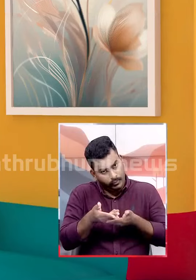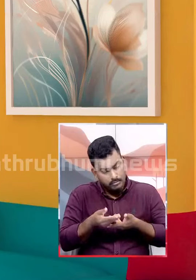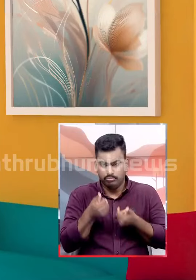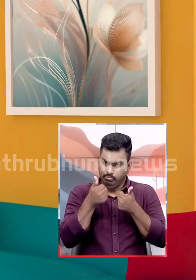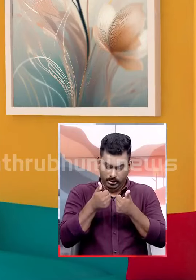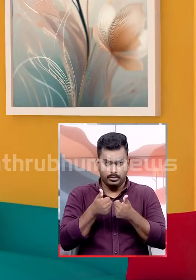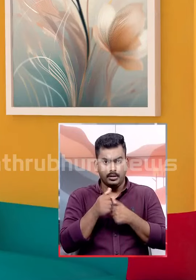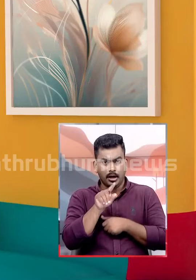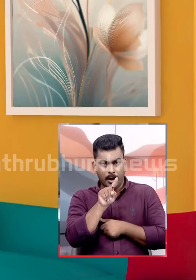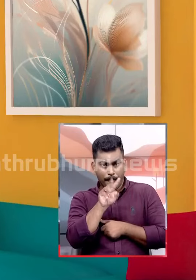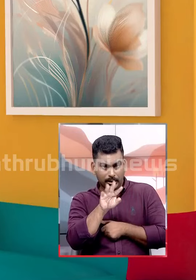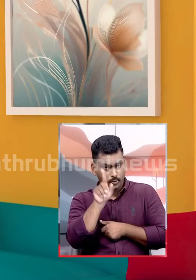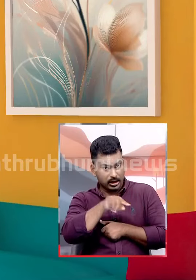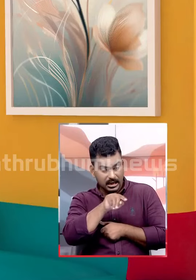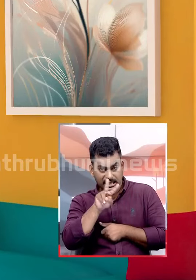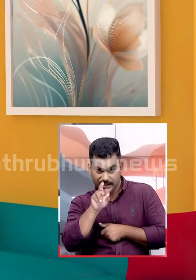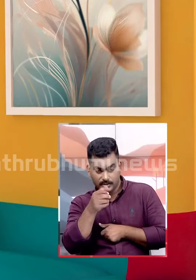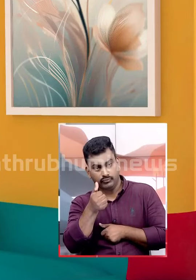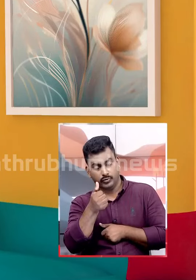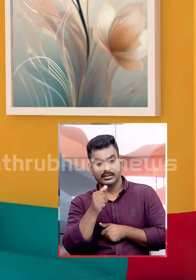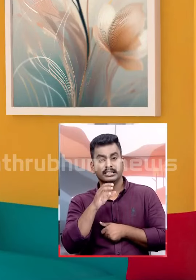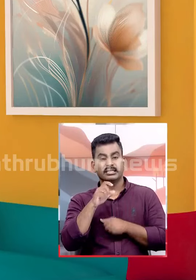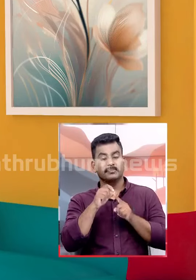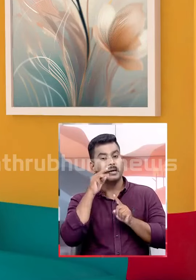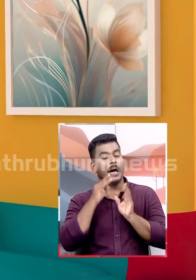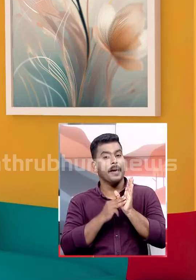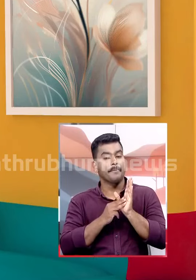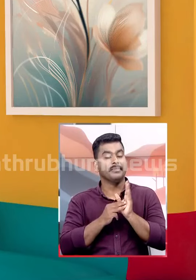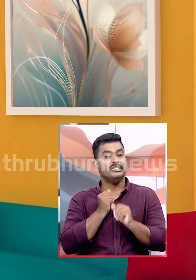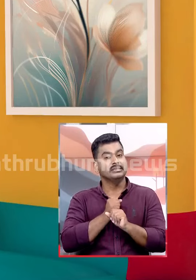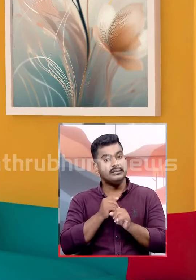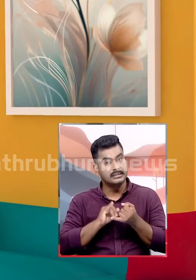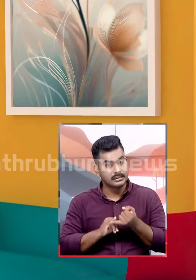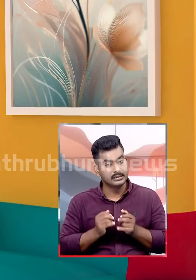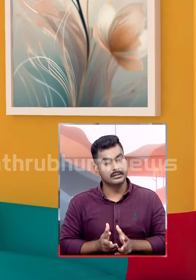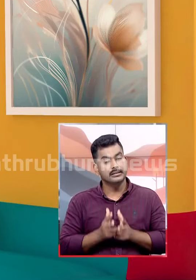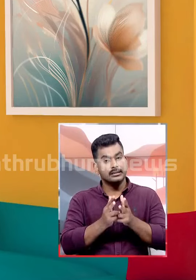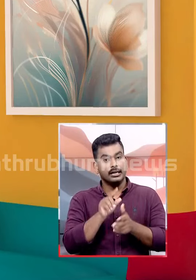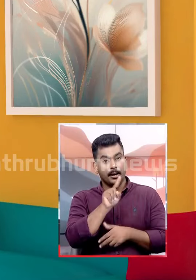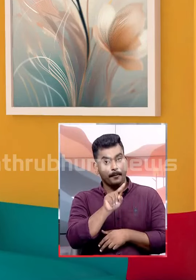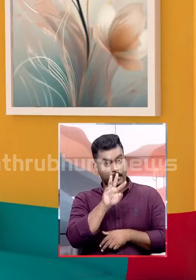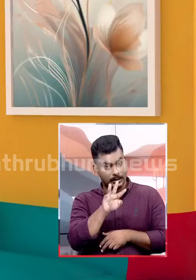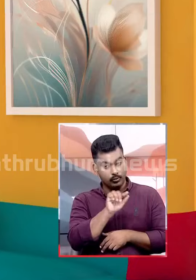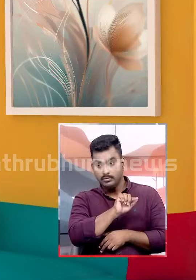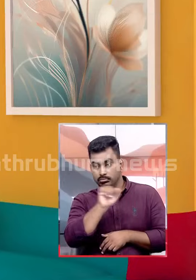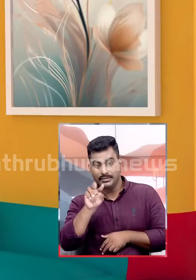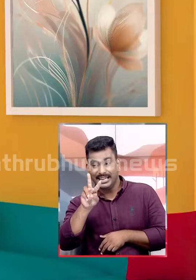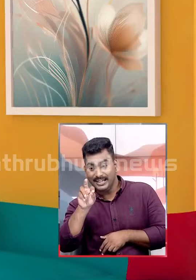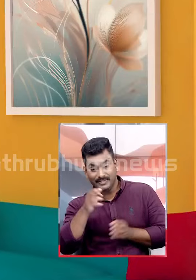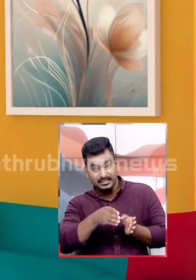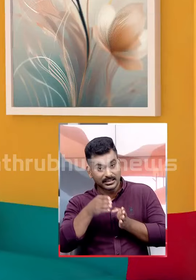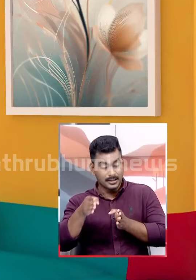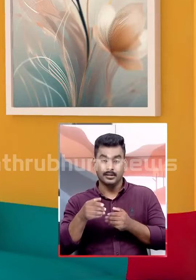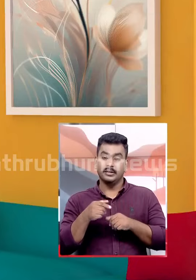Palakkad, Upatharanjadupu Thiyathi Maattiyathu Swagatharhamennu CPM Samsthana Secretary MB Govindan. Thiyathi Maattam LDF-ne Valare Anukoola